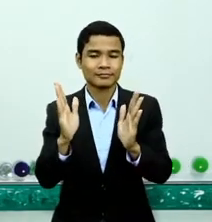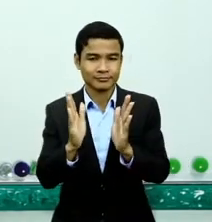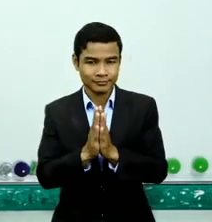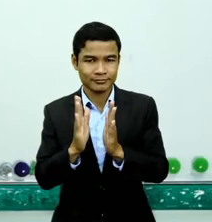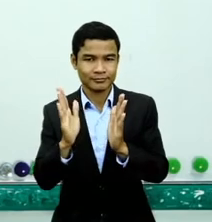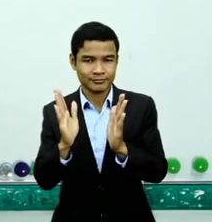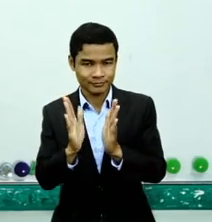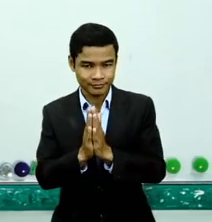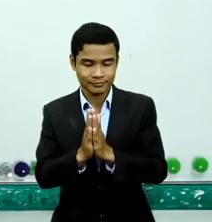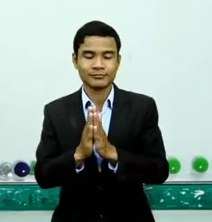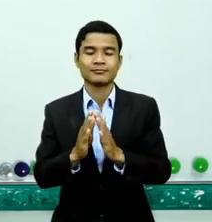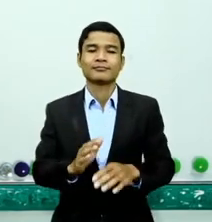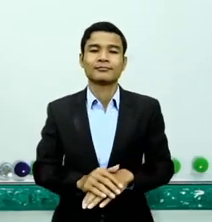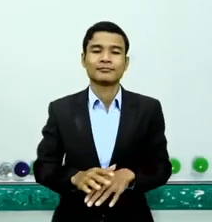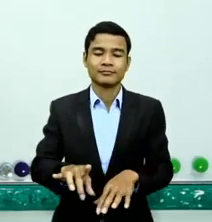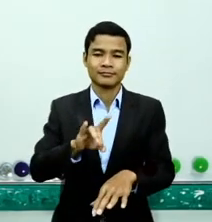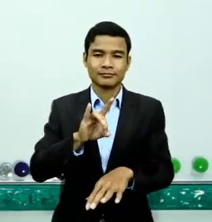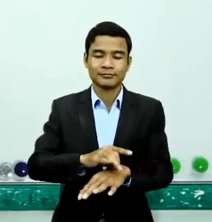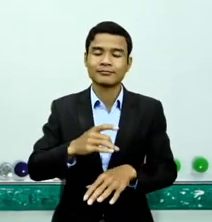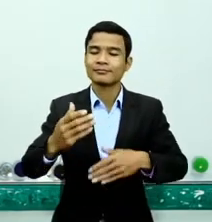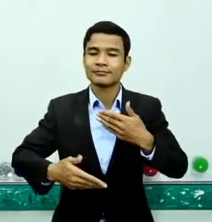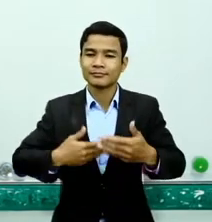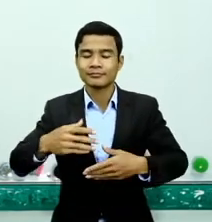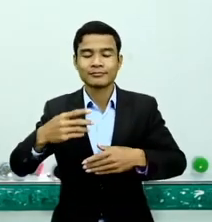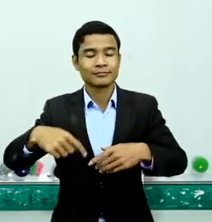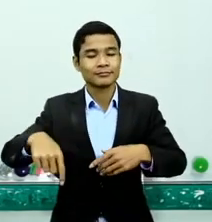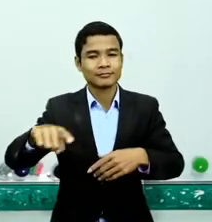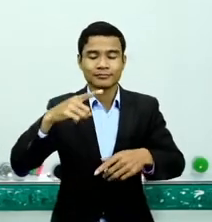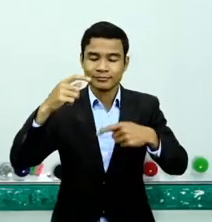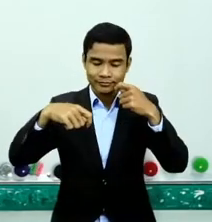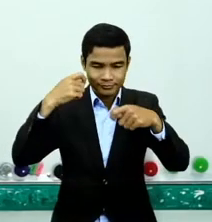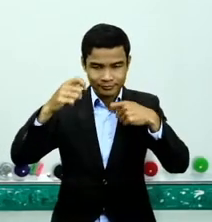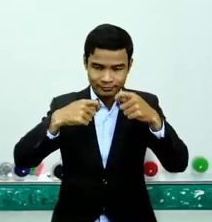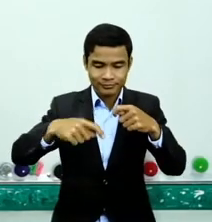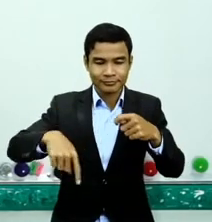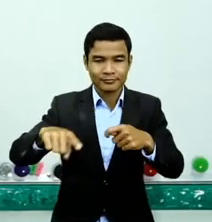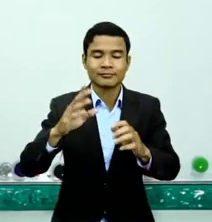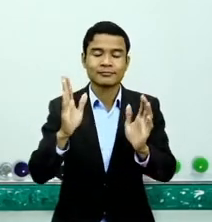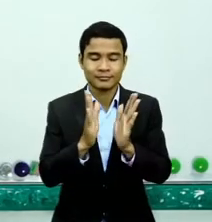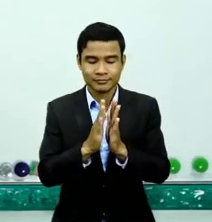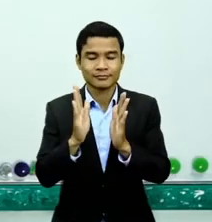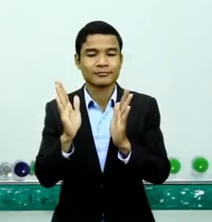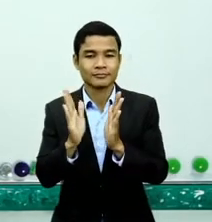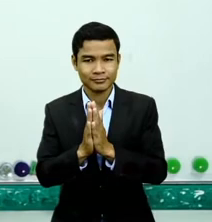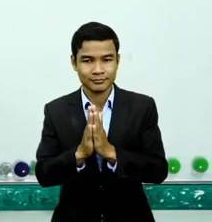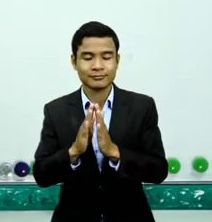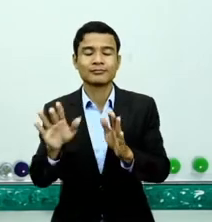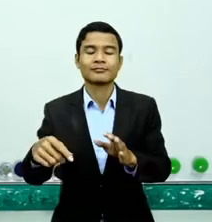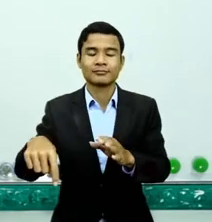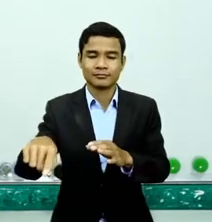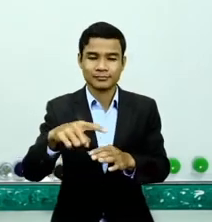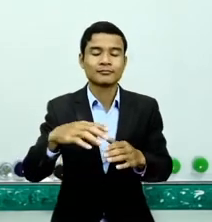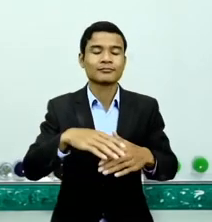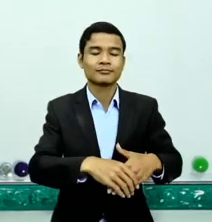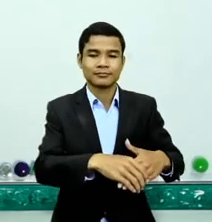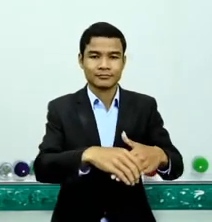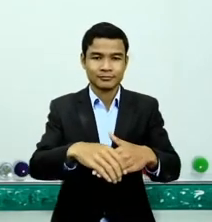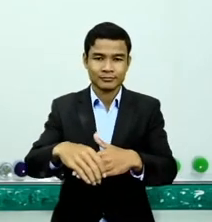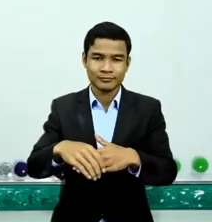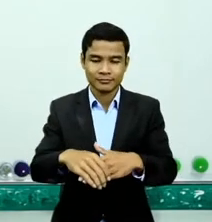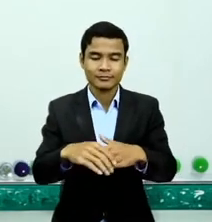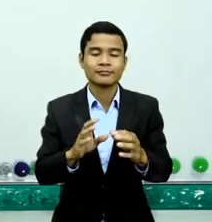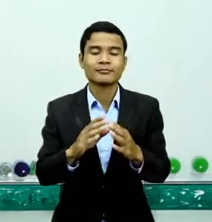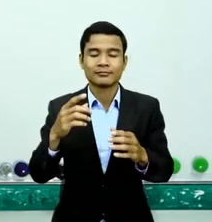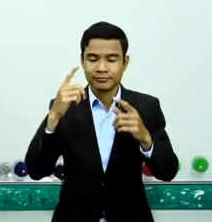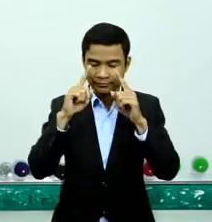tiếng đầy bê sắp bay bê dương rì rì dương trời tiếng đầy dương tiếng đầy mình rõ khní ba mình